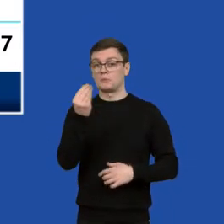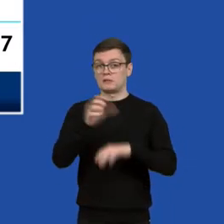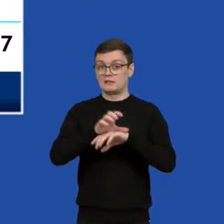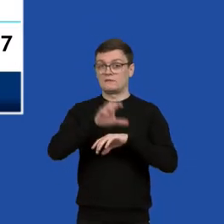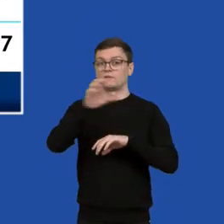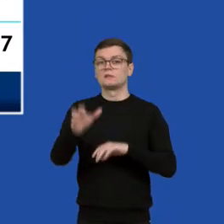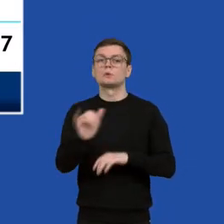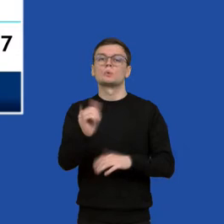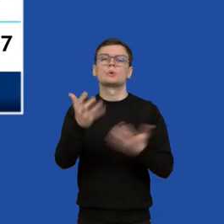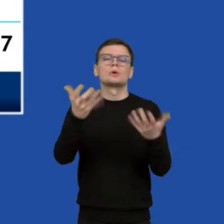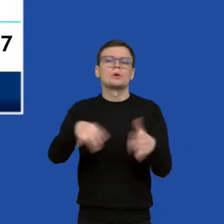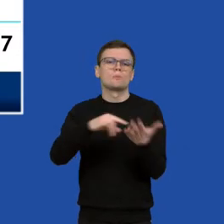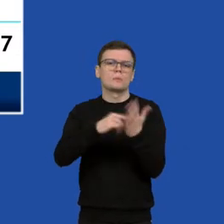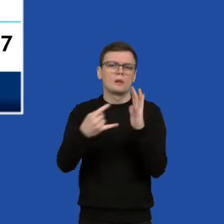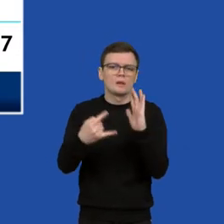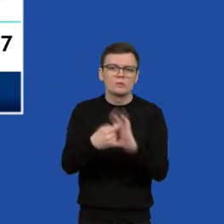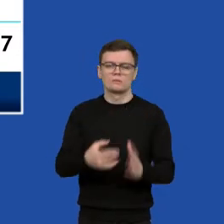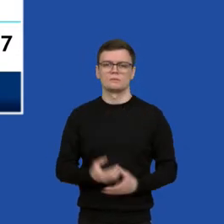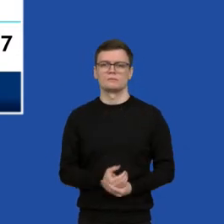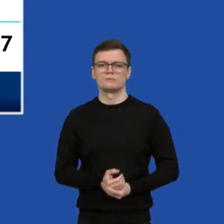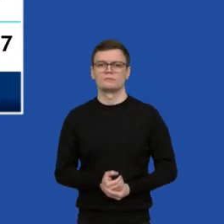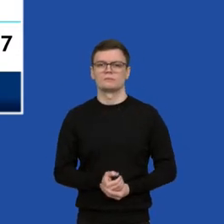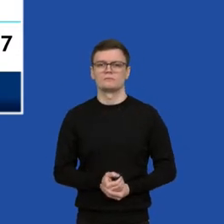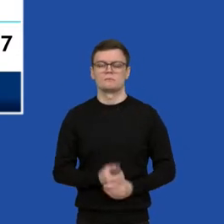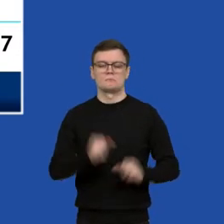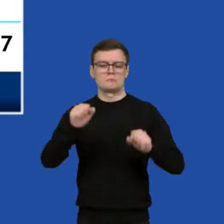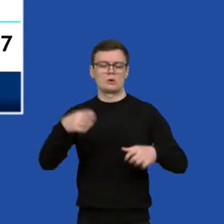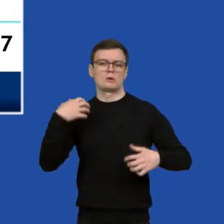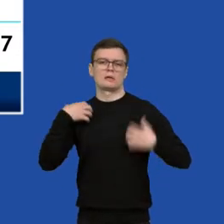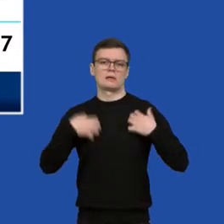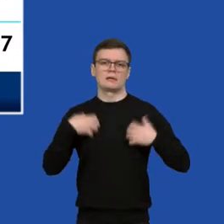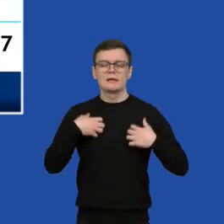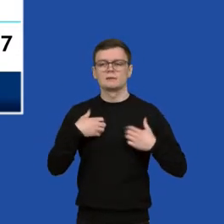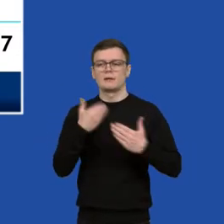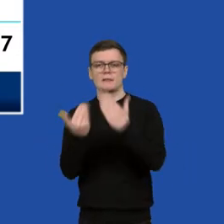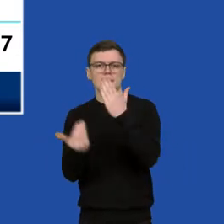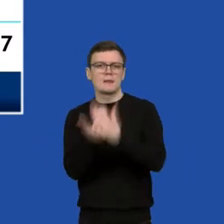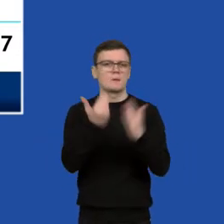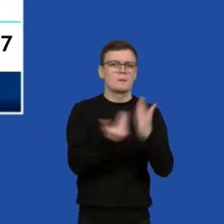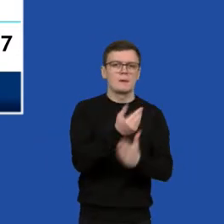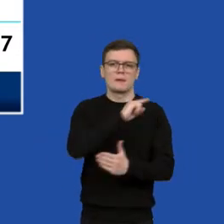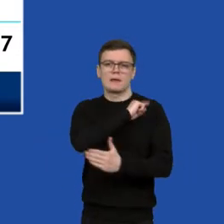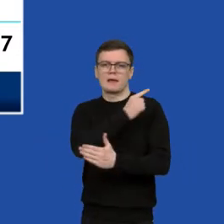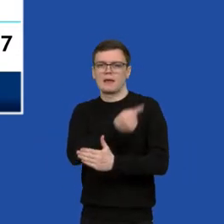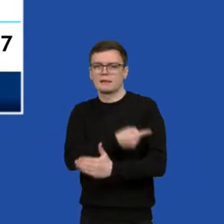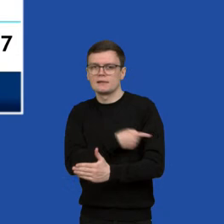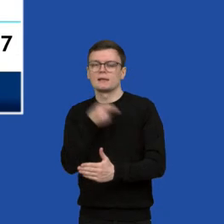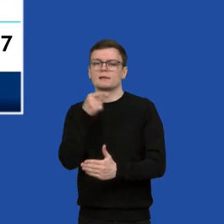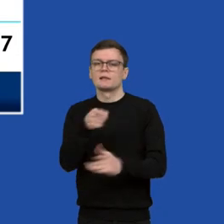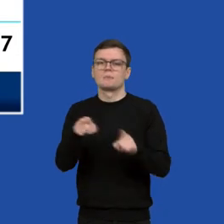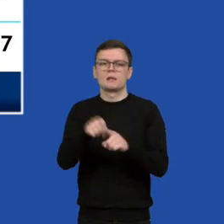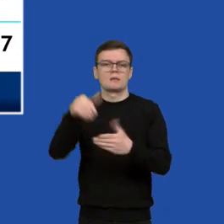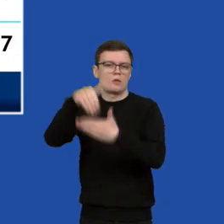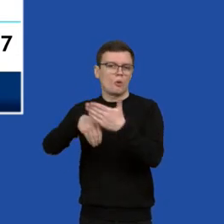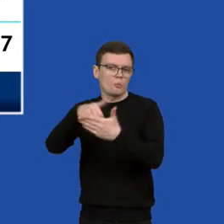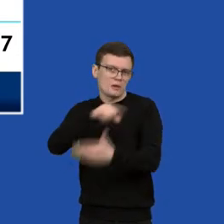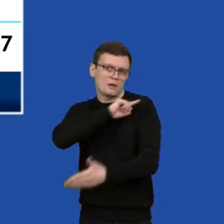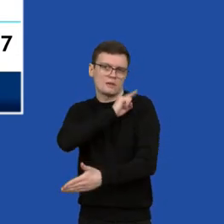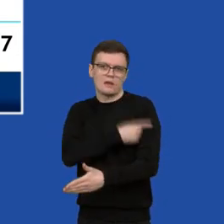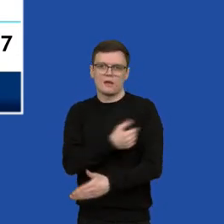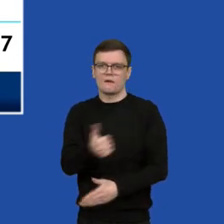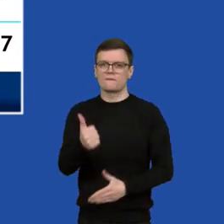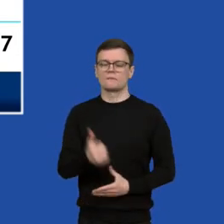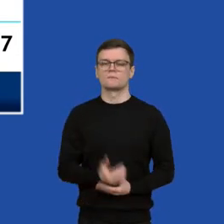buvo suplanuotos, tam, kad greičiau pereiti prie atsinaujinančių energijos šaltinių ir taupyti energiją. Ir